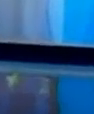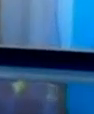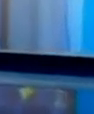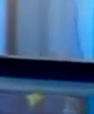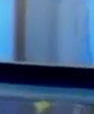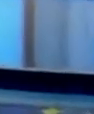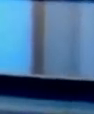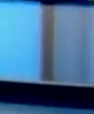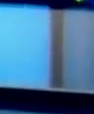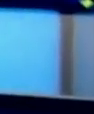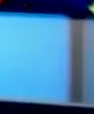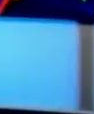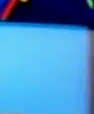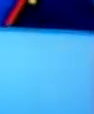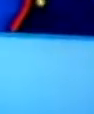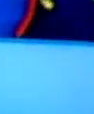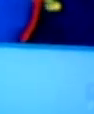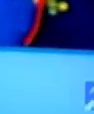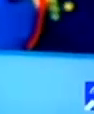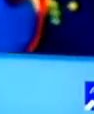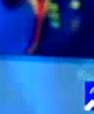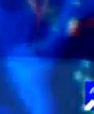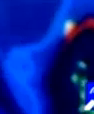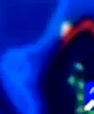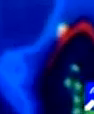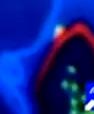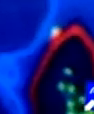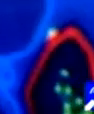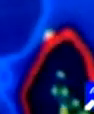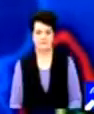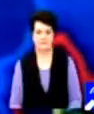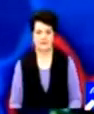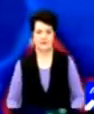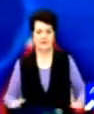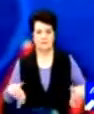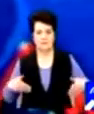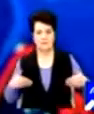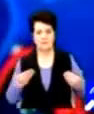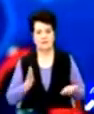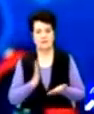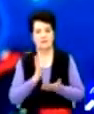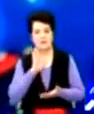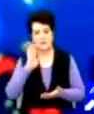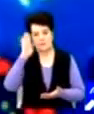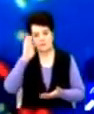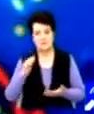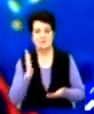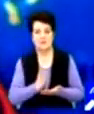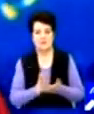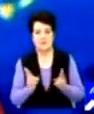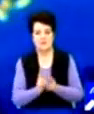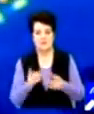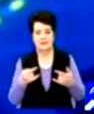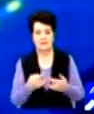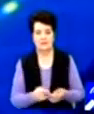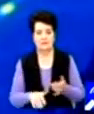Victoria Ocară vă prezintă Telejurnalul. Bună ziua, doamnelor și domnilor! Bine v-am găsit la